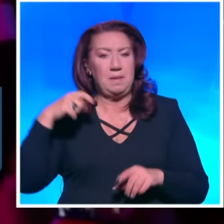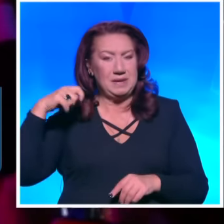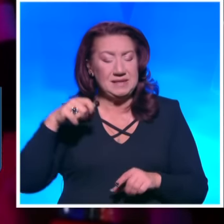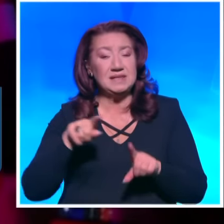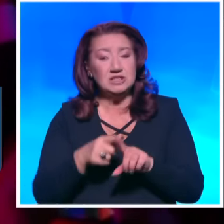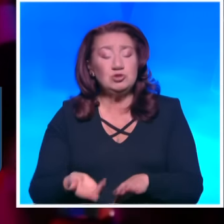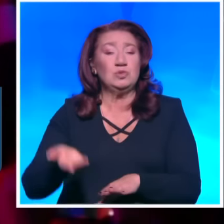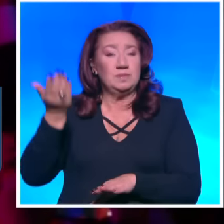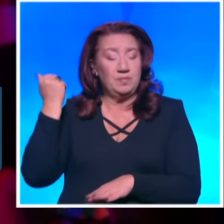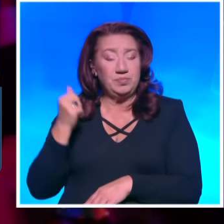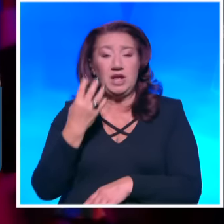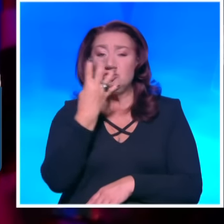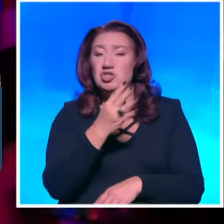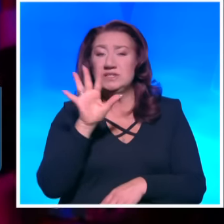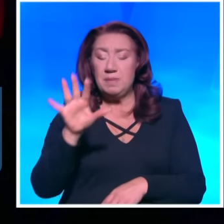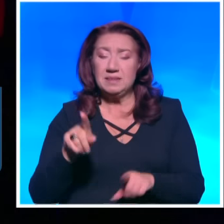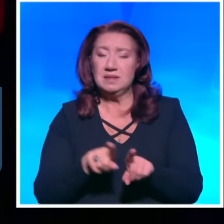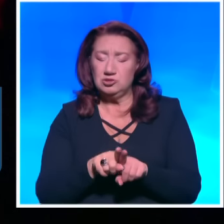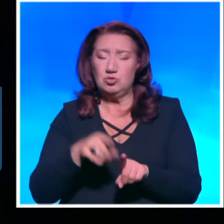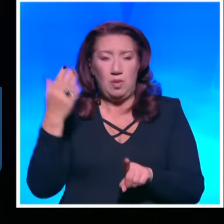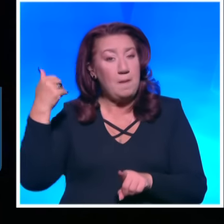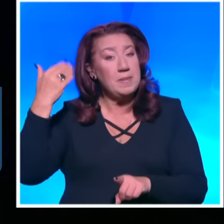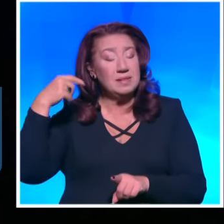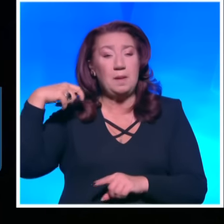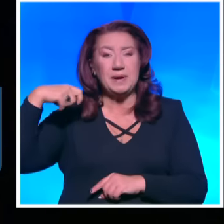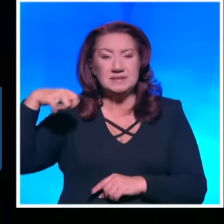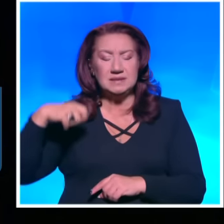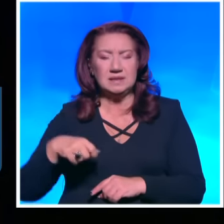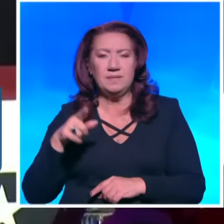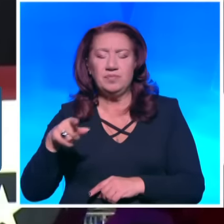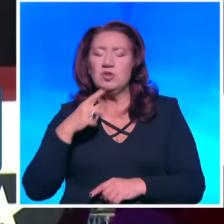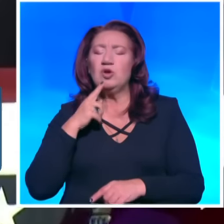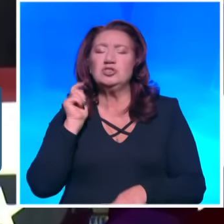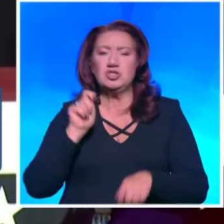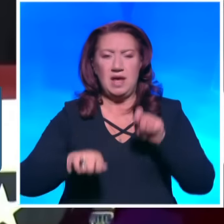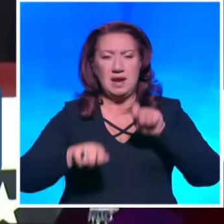президент. В речта си Тръмп обеща да излекува страната и да ремонтира границата.